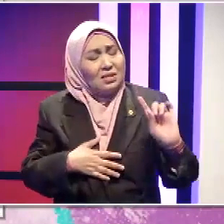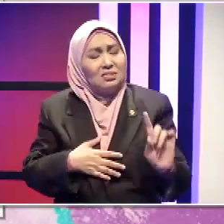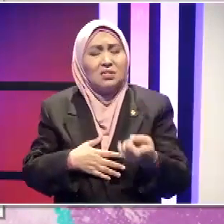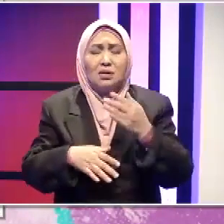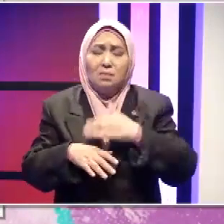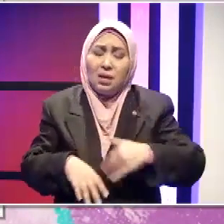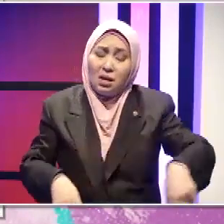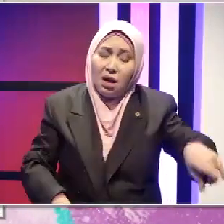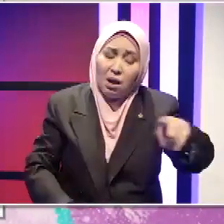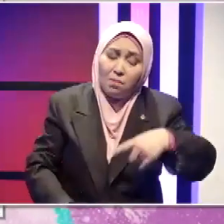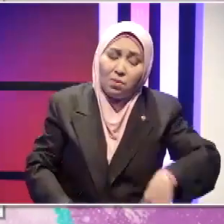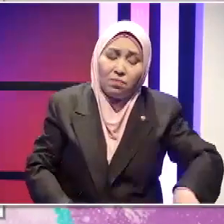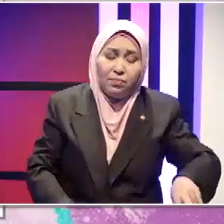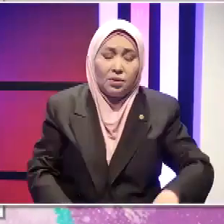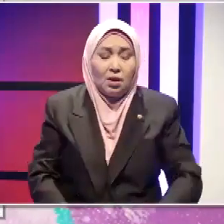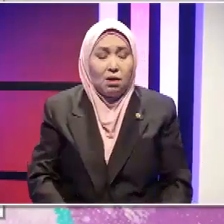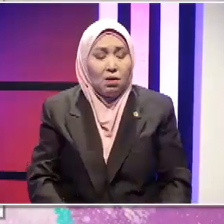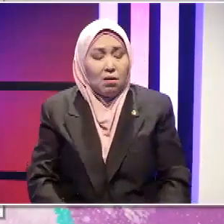Wulan alaikum